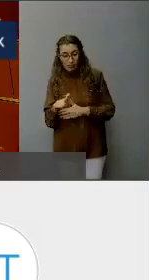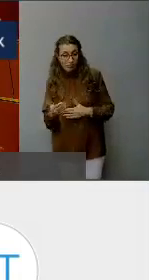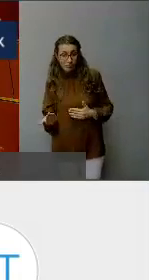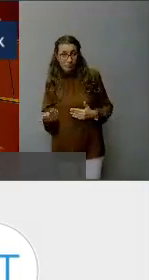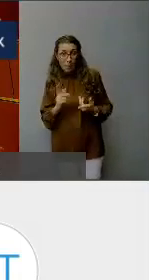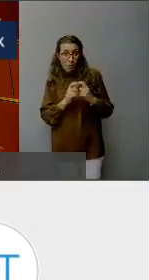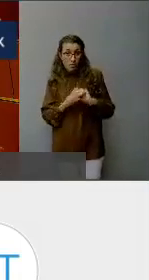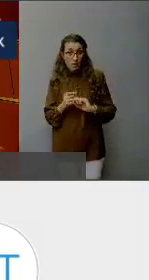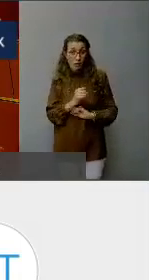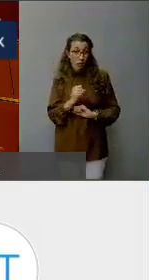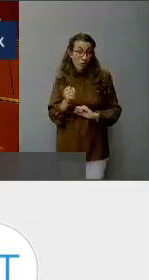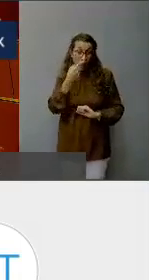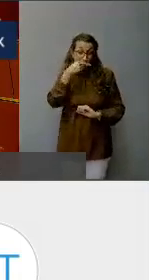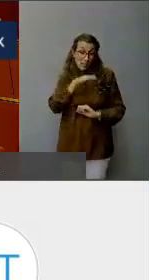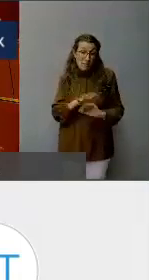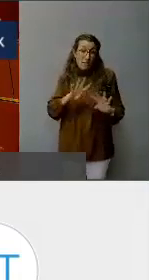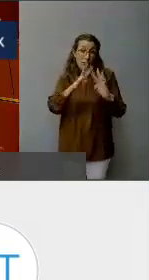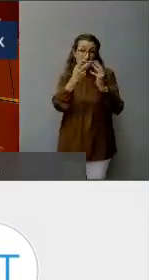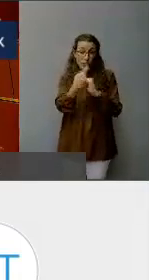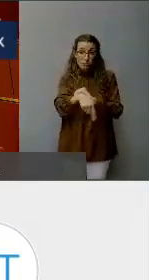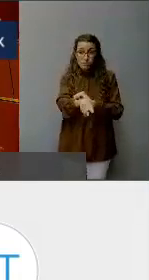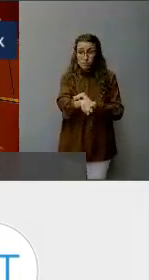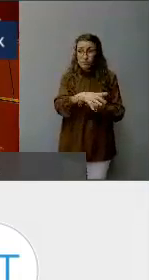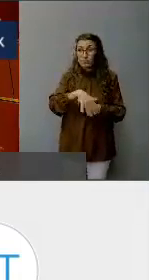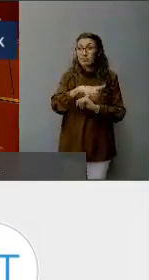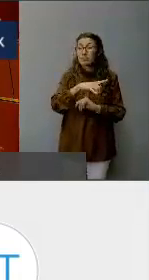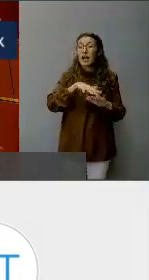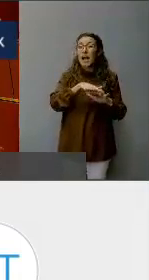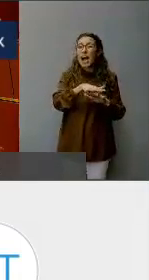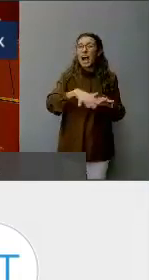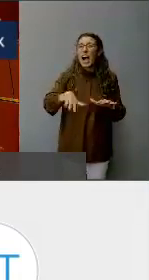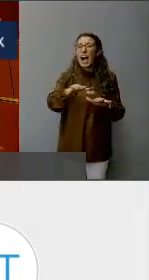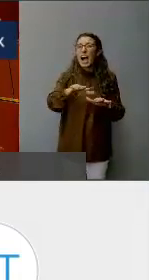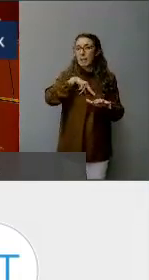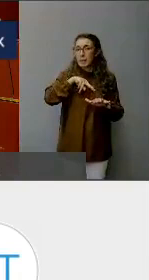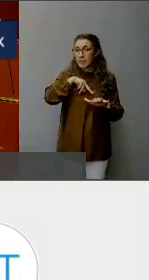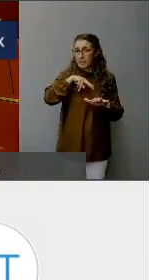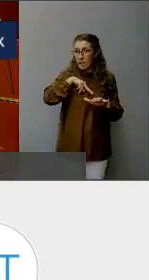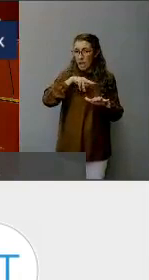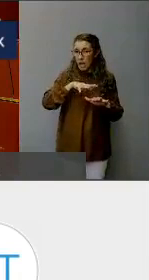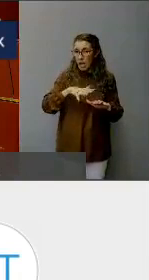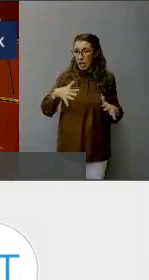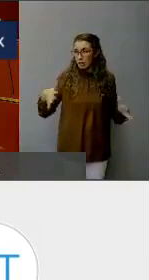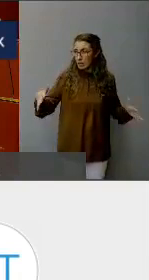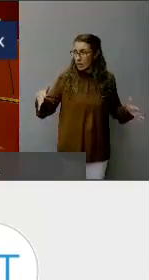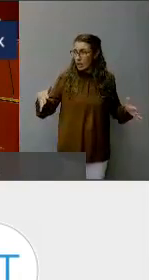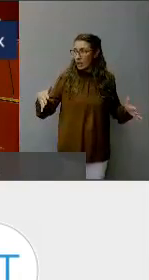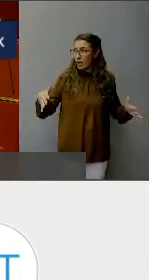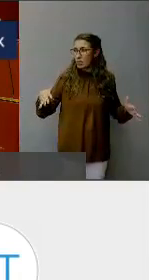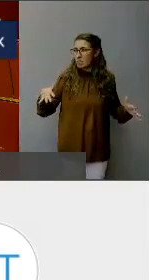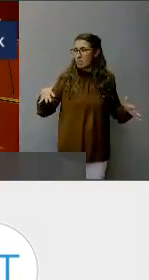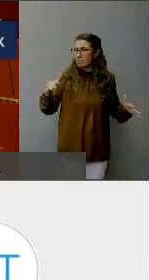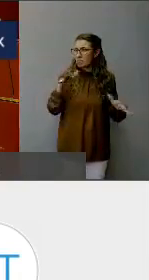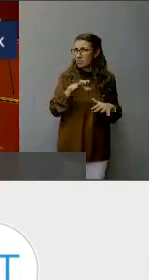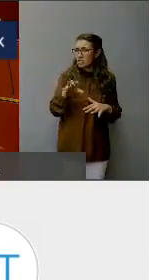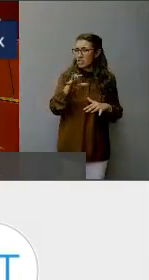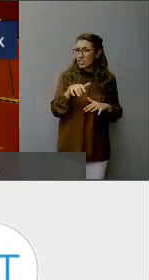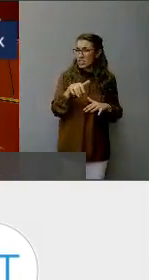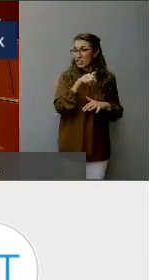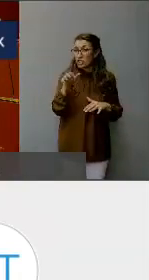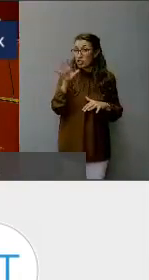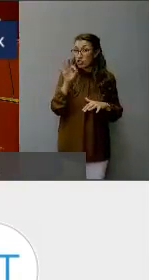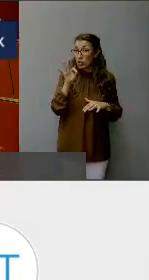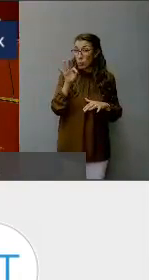giunta ora noi stiamo parlando di un area privata molto estesa sono 150 ettari